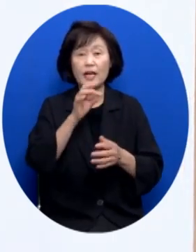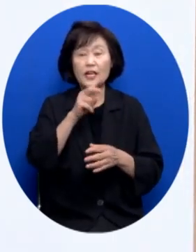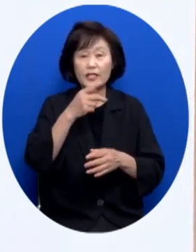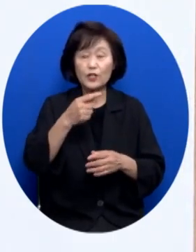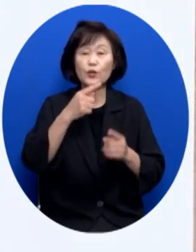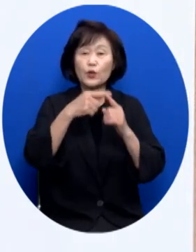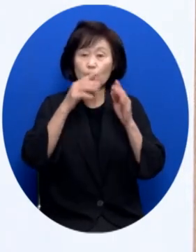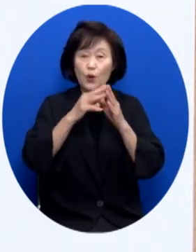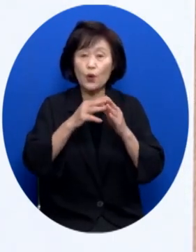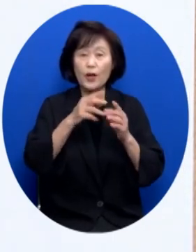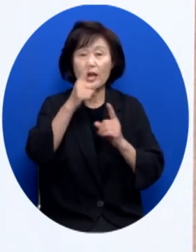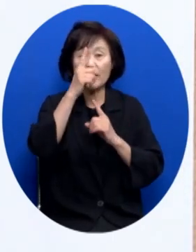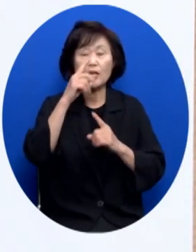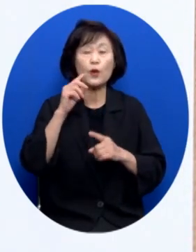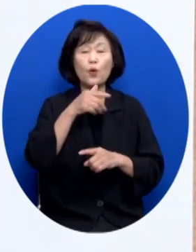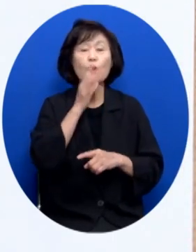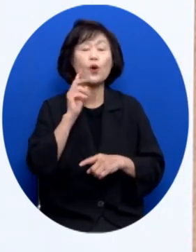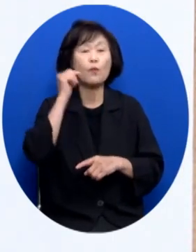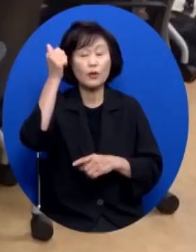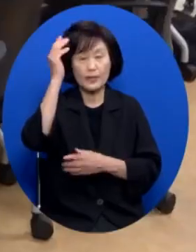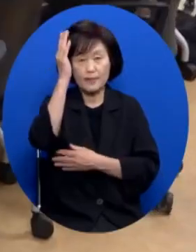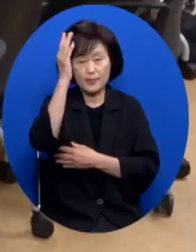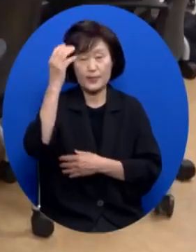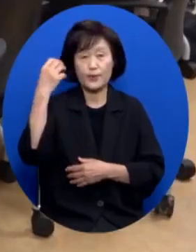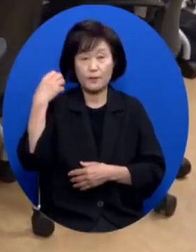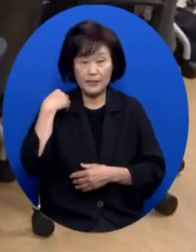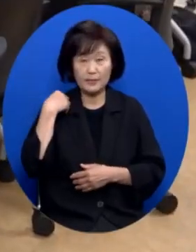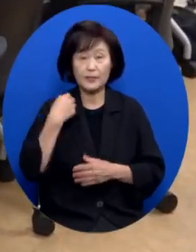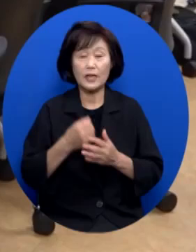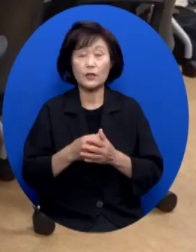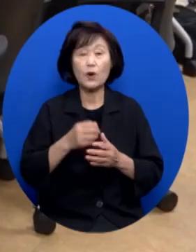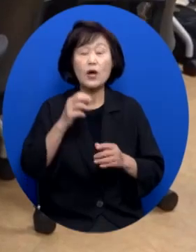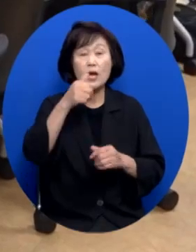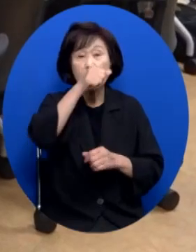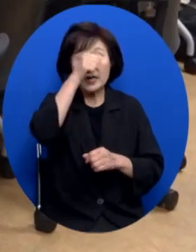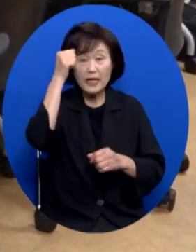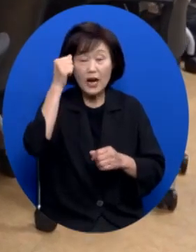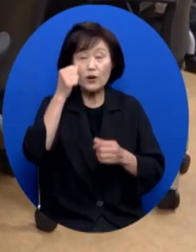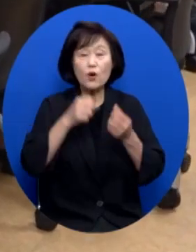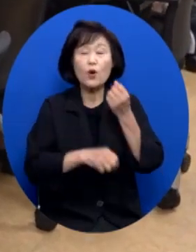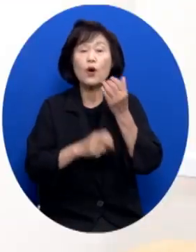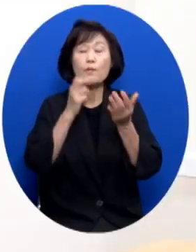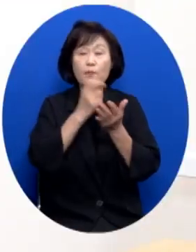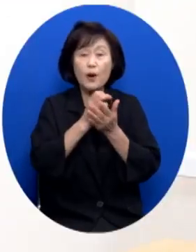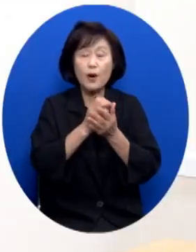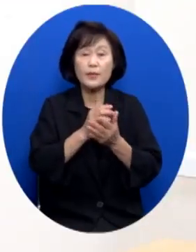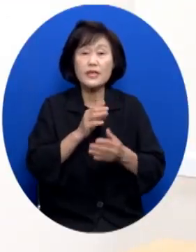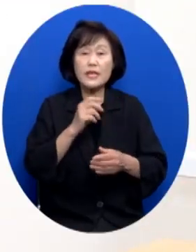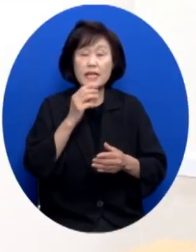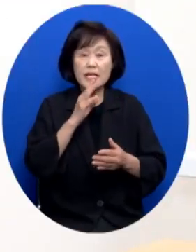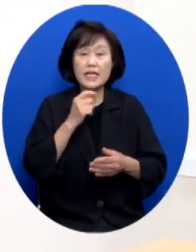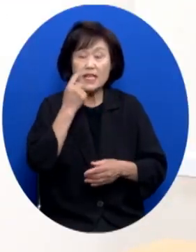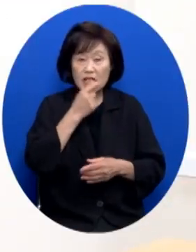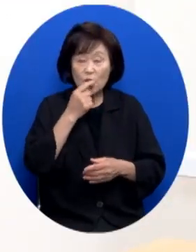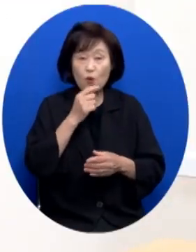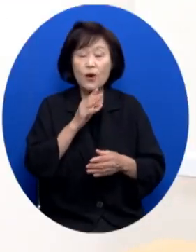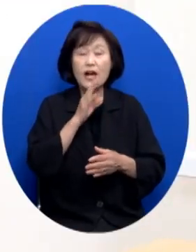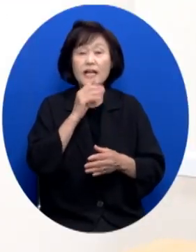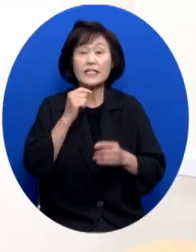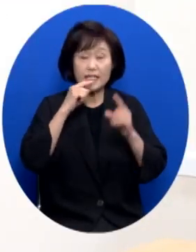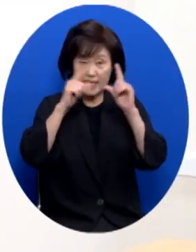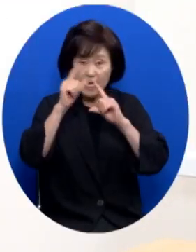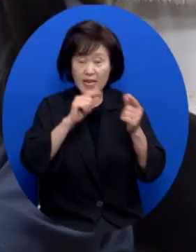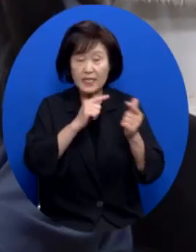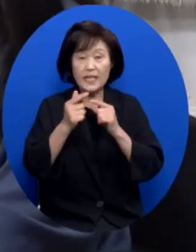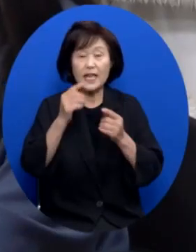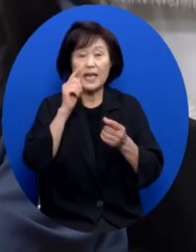원로 목사가 전합니다. 같은 날 오전에는 장로교 헌법의 이론과 실제를 주제로 미래 포럼이 진행합니다.